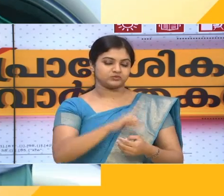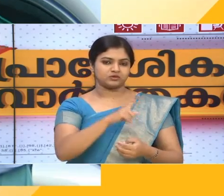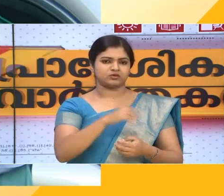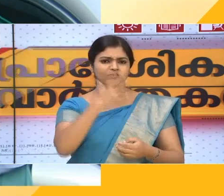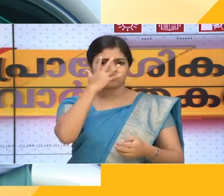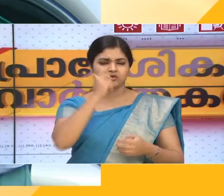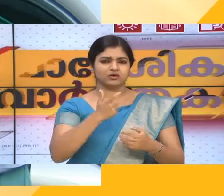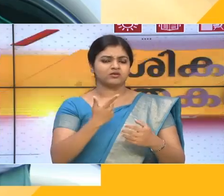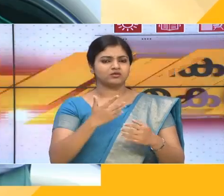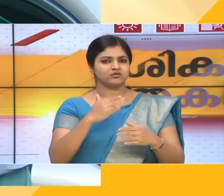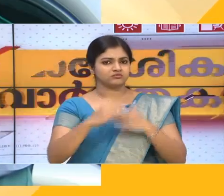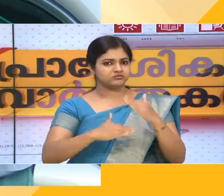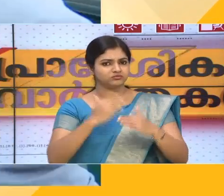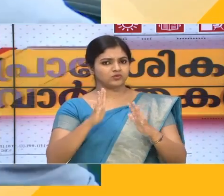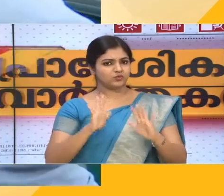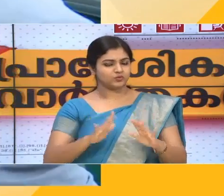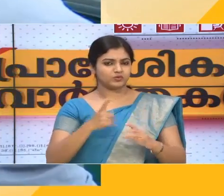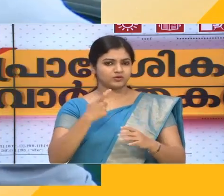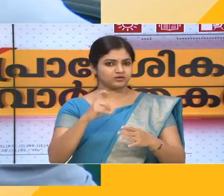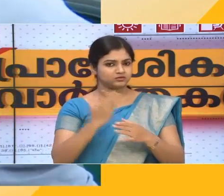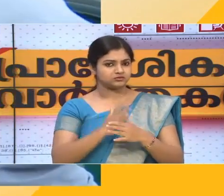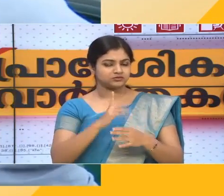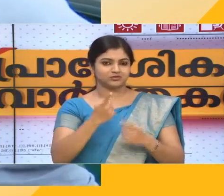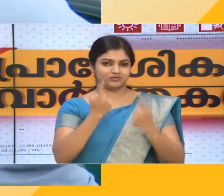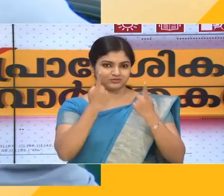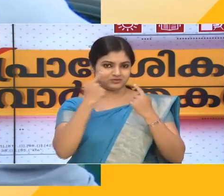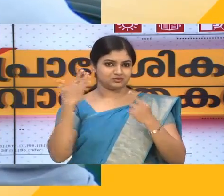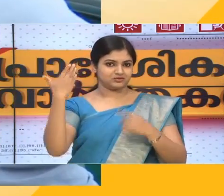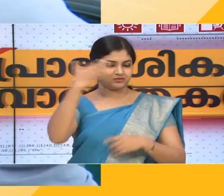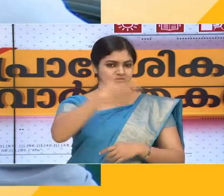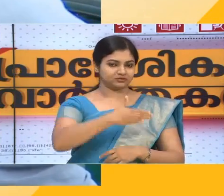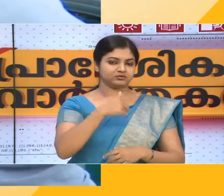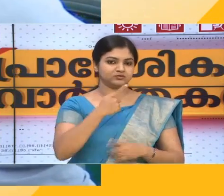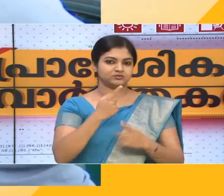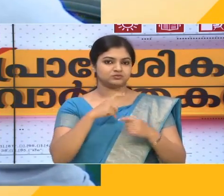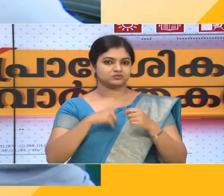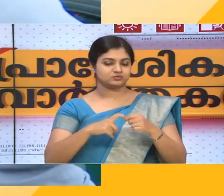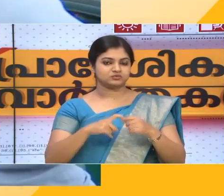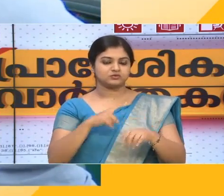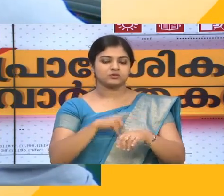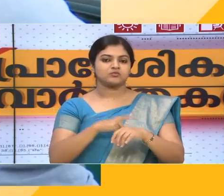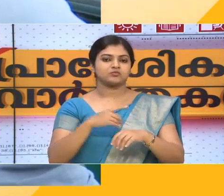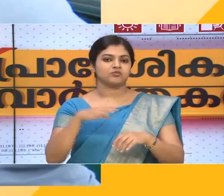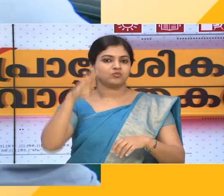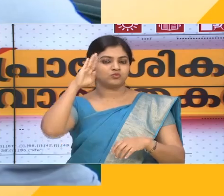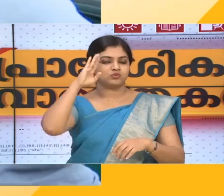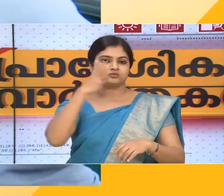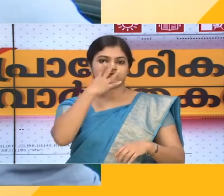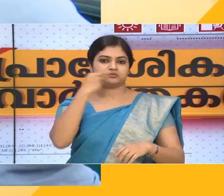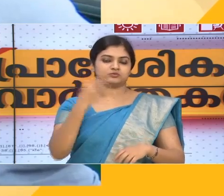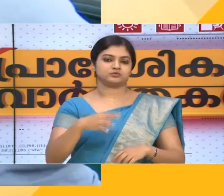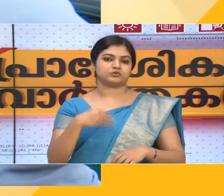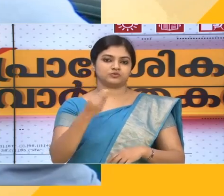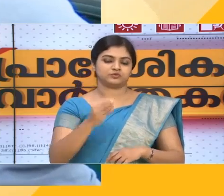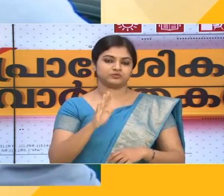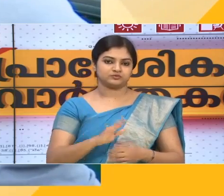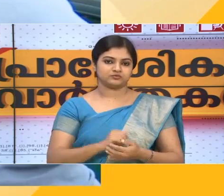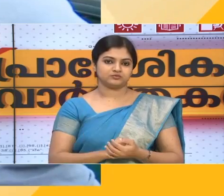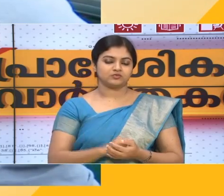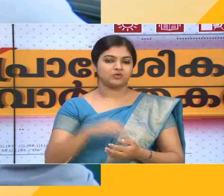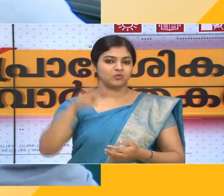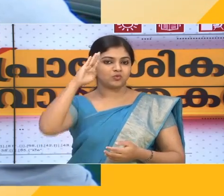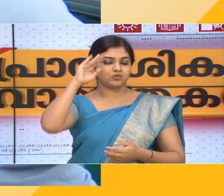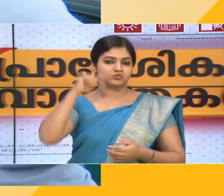നേരിടേണ്ടി വന്നതായി ഇവർ പരാതി പറയുന്നു. 24-ാം തീയതി ഞാൻ കൊടുത്ത കംപ്ലൈന്റിനെതിരെ അവര് ഒരു നടപടി എടുത്തിട്ടുമില്ല. ഇപ്പോൾ ഞങ്ങളോട് കാണിക്കുന്നത് പ്രതികാര